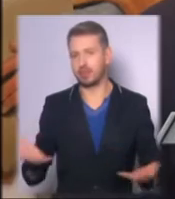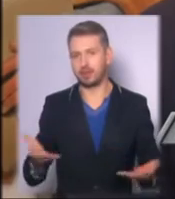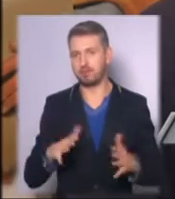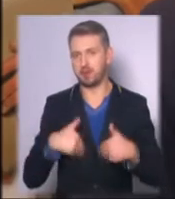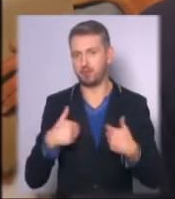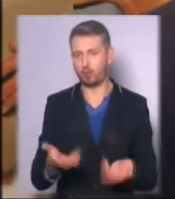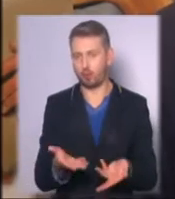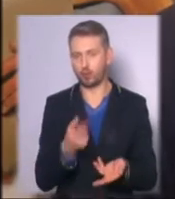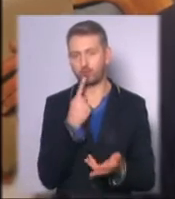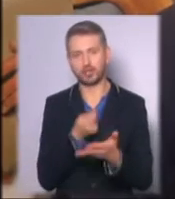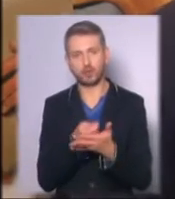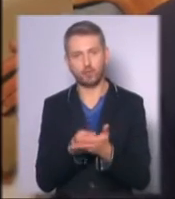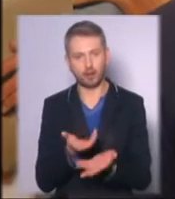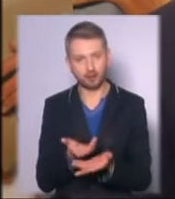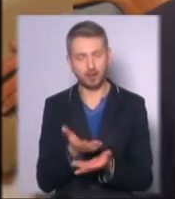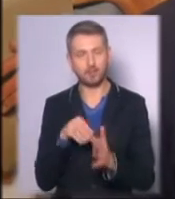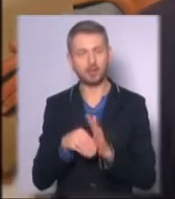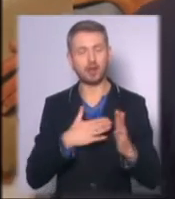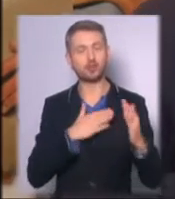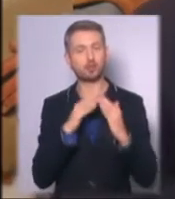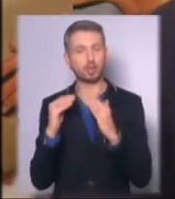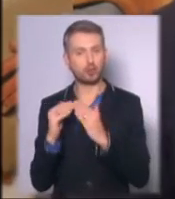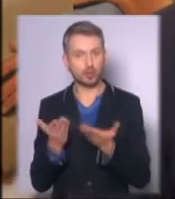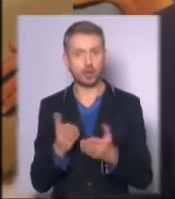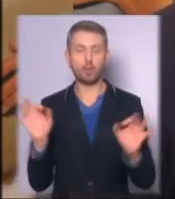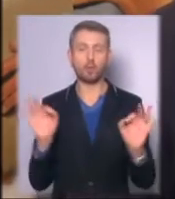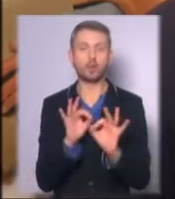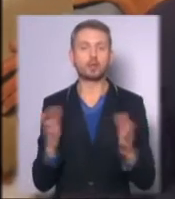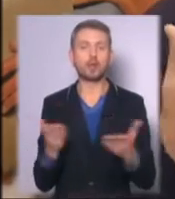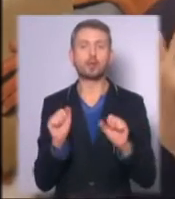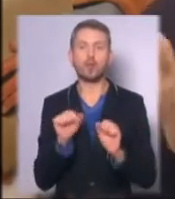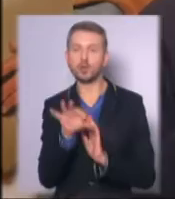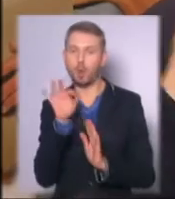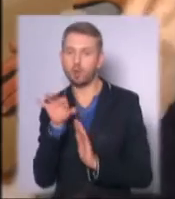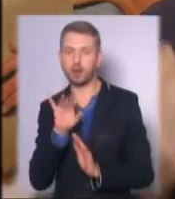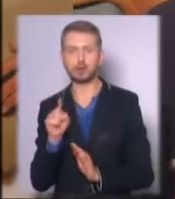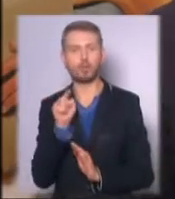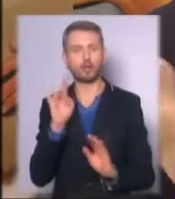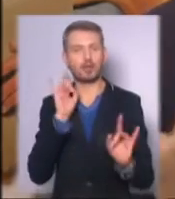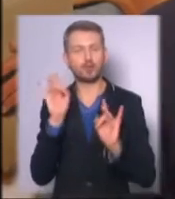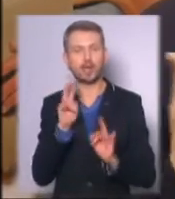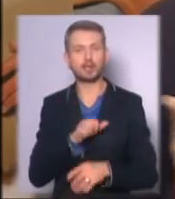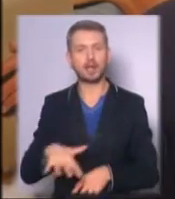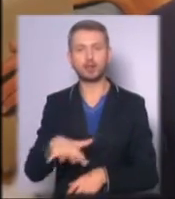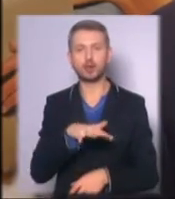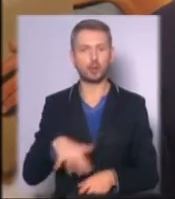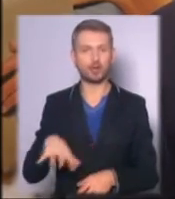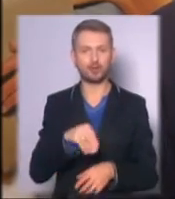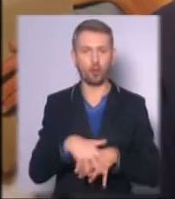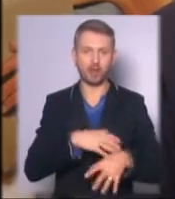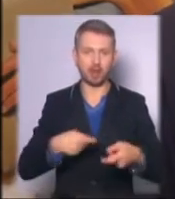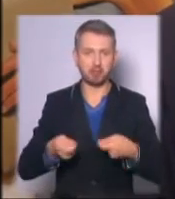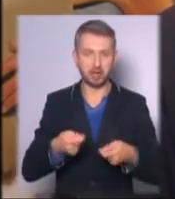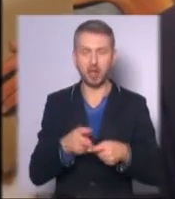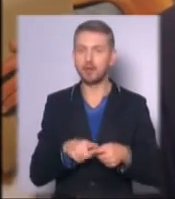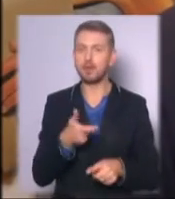пропонуємо, частування в наших будиночках, музику, яку можна обрати, щоб вона звучала на території всієї ярмарки, а